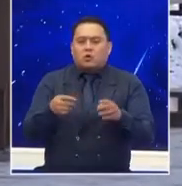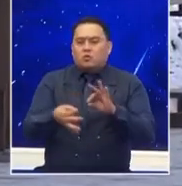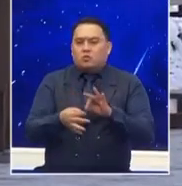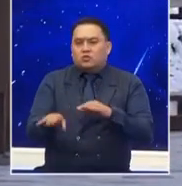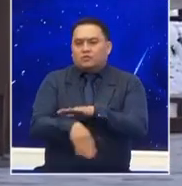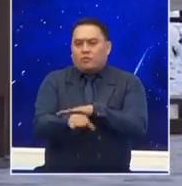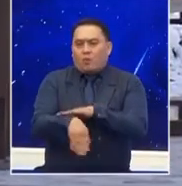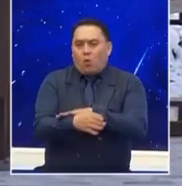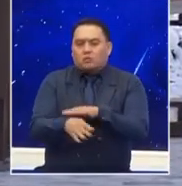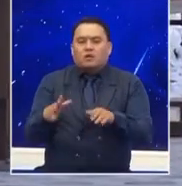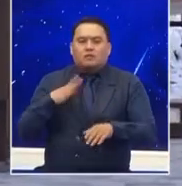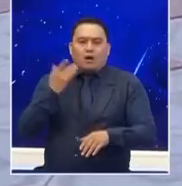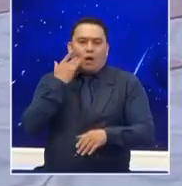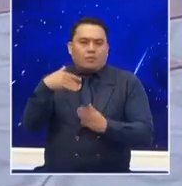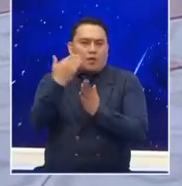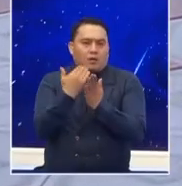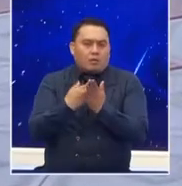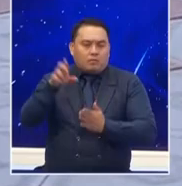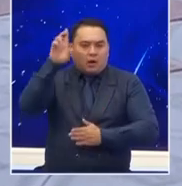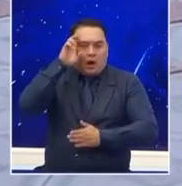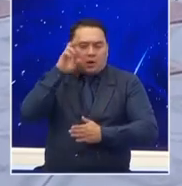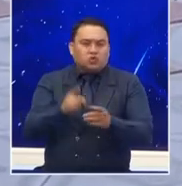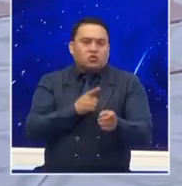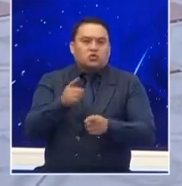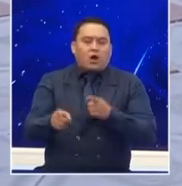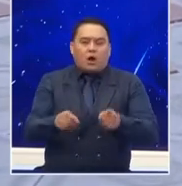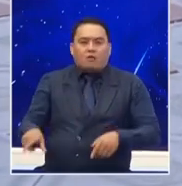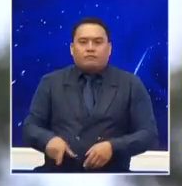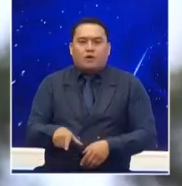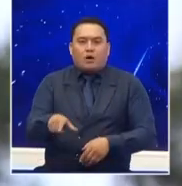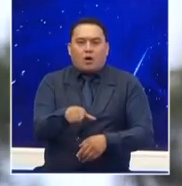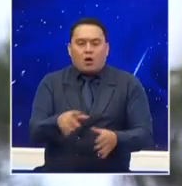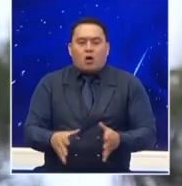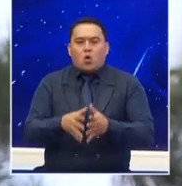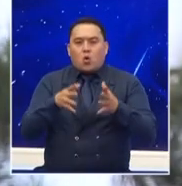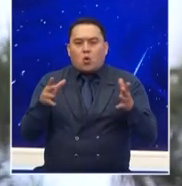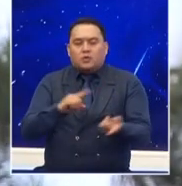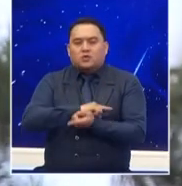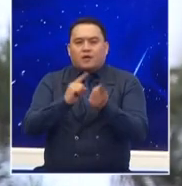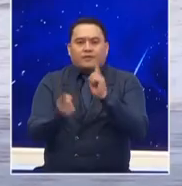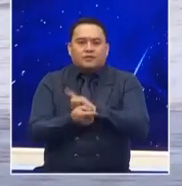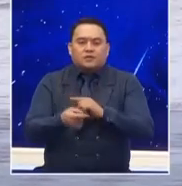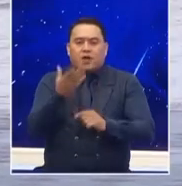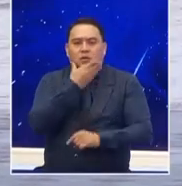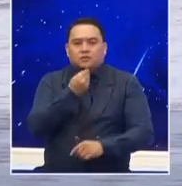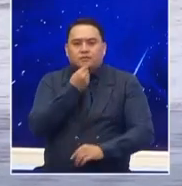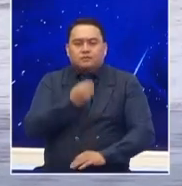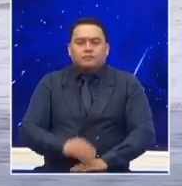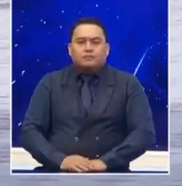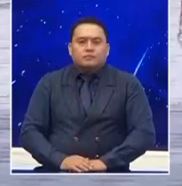бос жатқан еді. Биыл мемлекеттік бағдарлама аясында жаңа арбат салынып, аумақтың айналасы абаттандырылды.